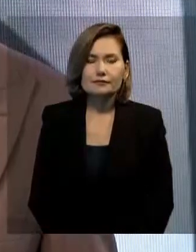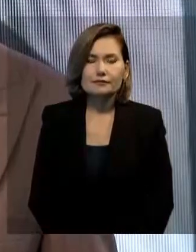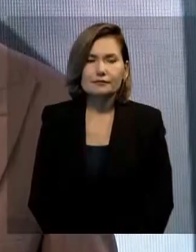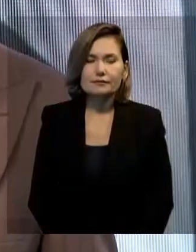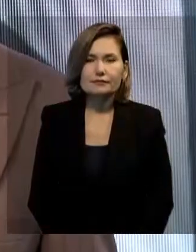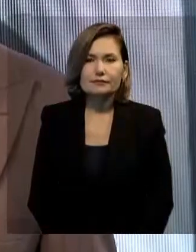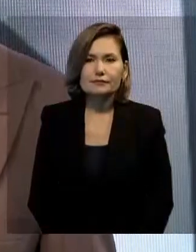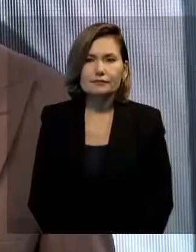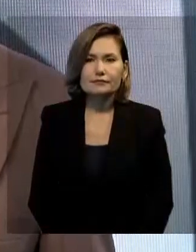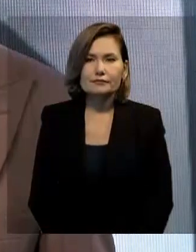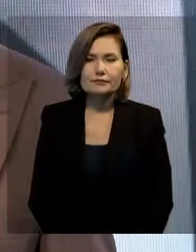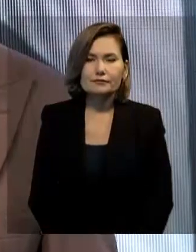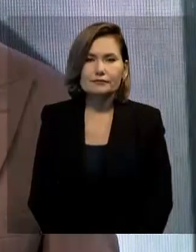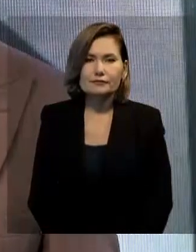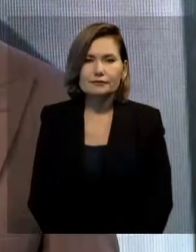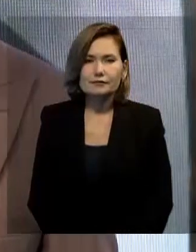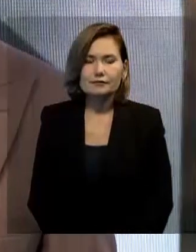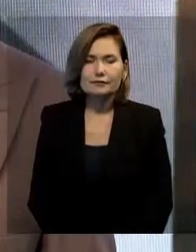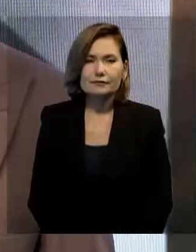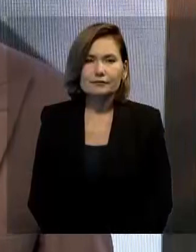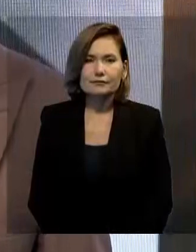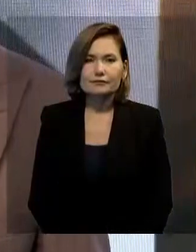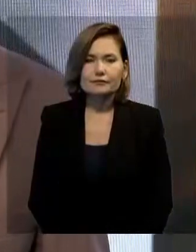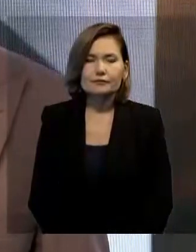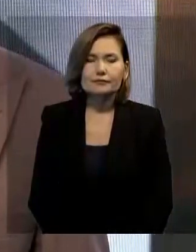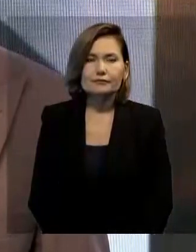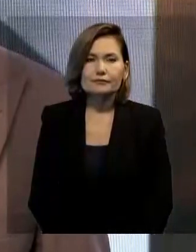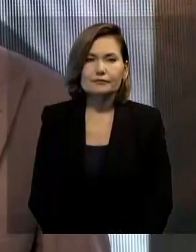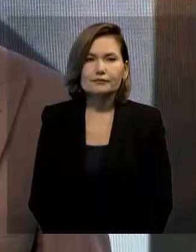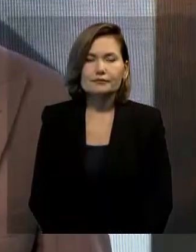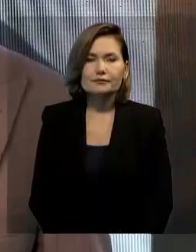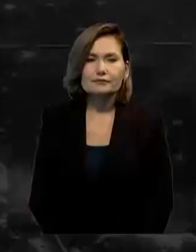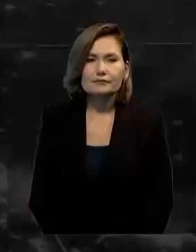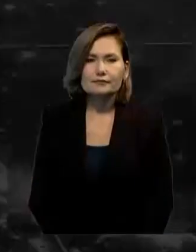көрермен, Шартара байдарында ақпарат бөліскен әріптесім Ғани Мұқашұлы болатын. Біз әрмен қарай хабарымызды жалғастырамыз.